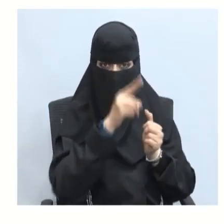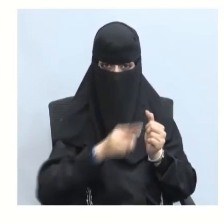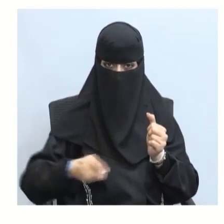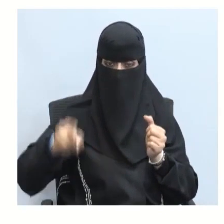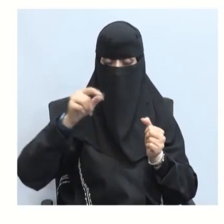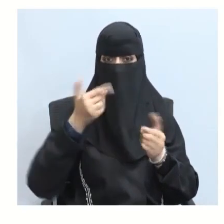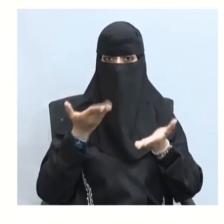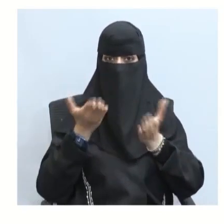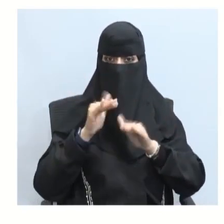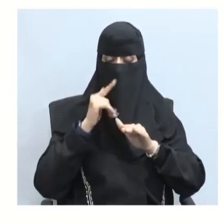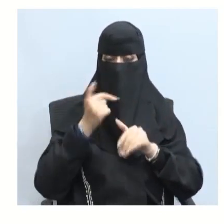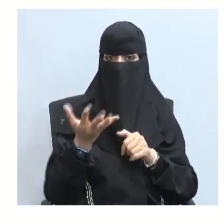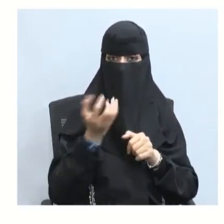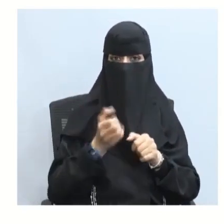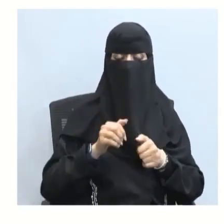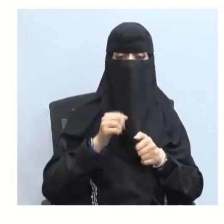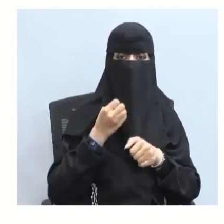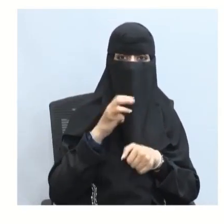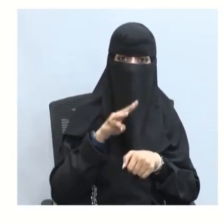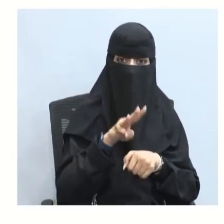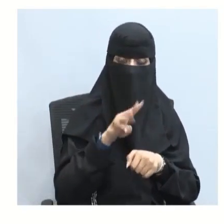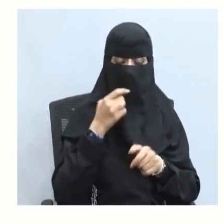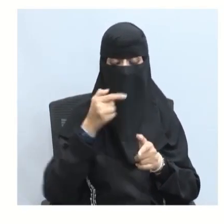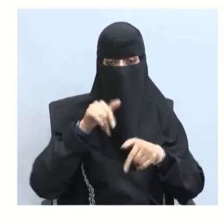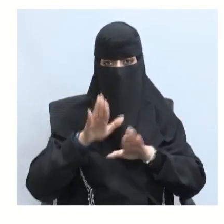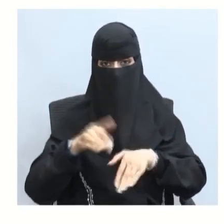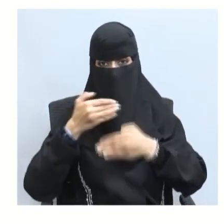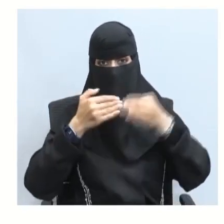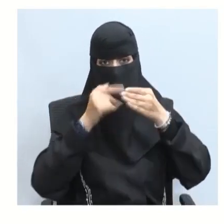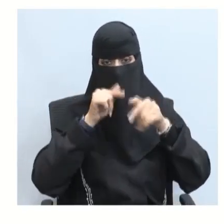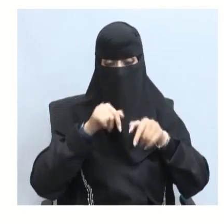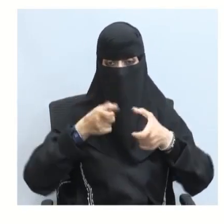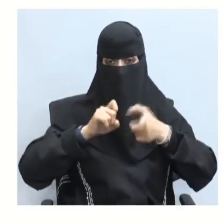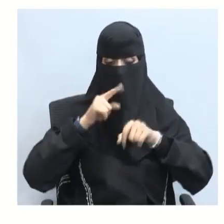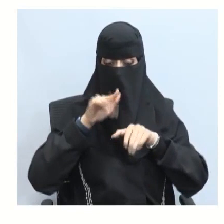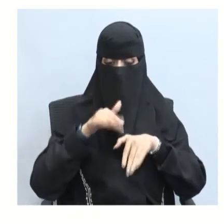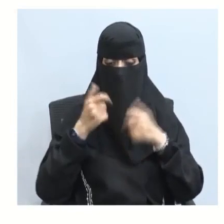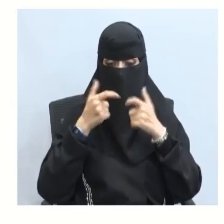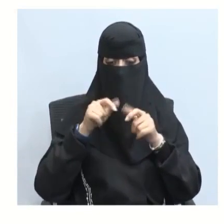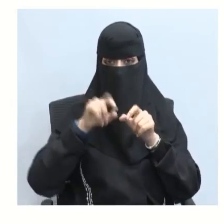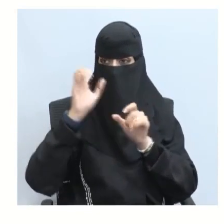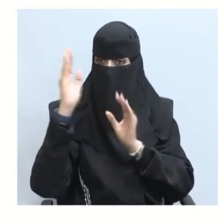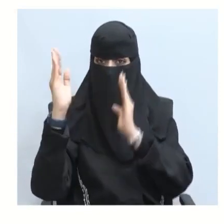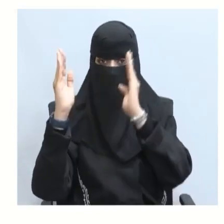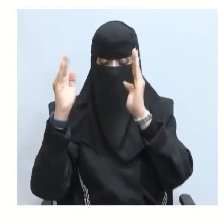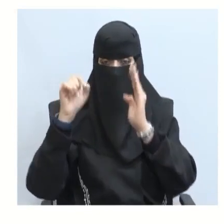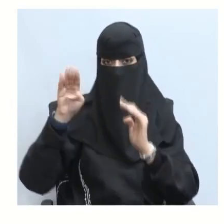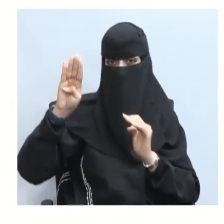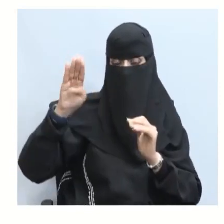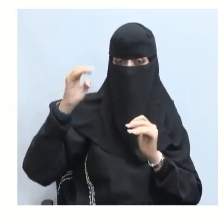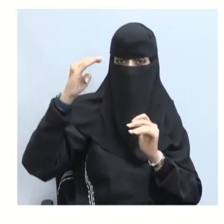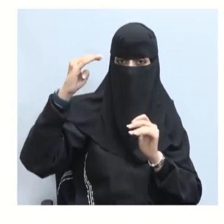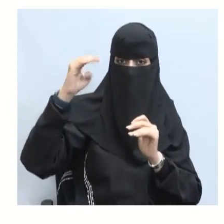الاف الاف من المركبات المتكونه معا ايضا هنا لاحظ وهو المتشكل للجلوكوز